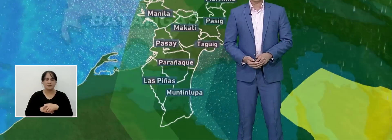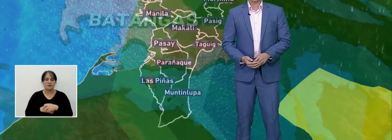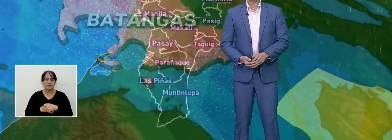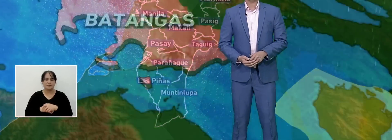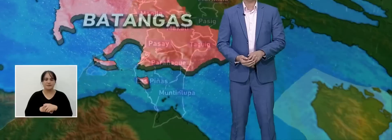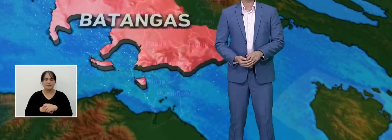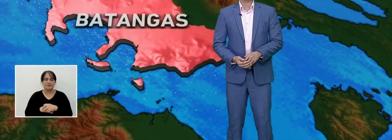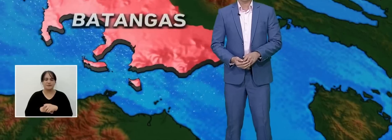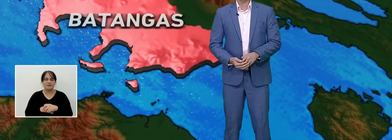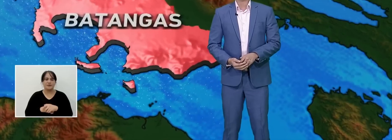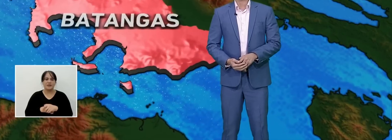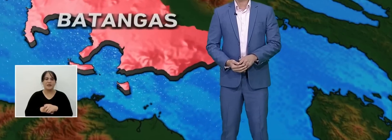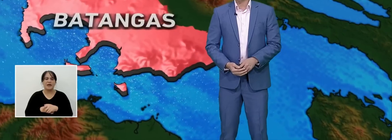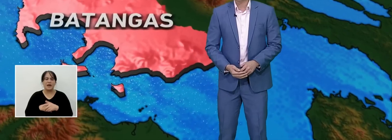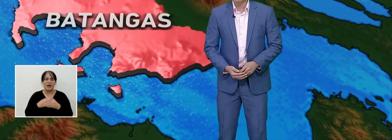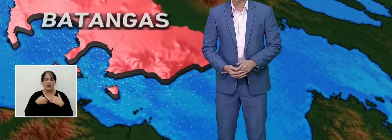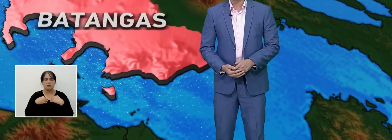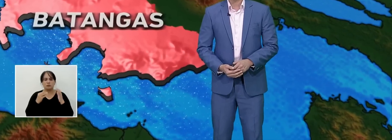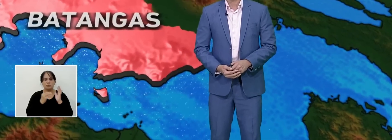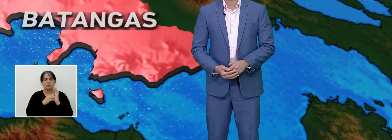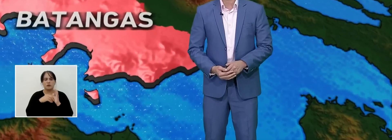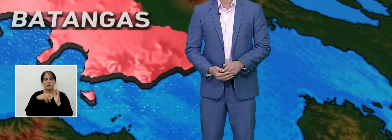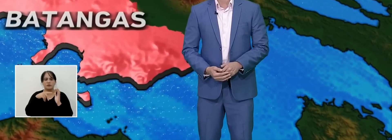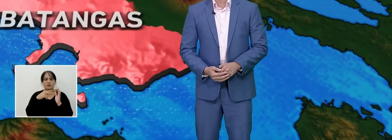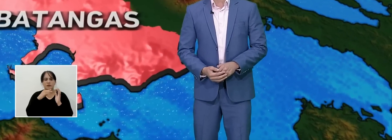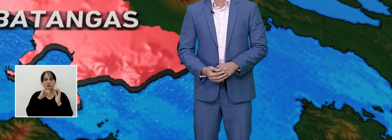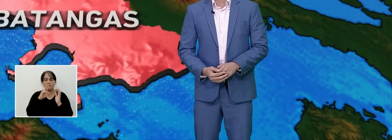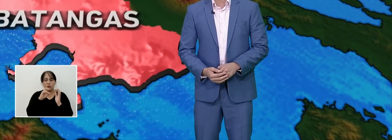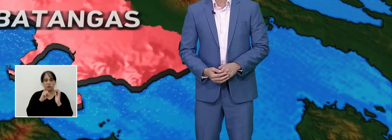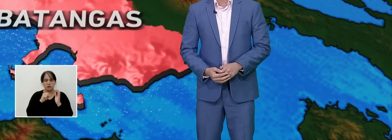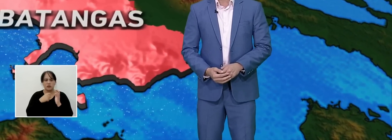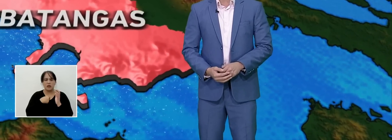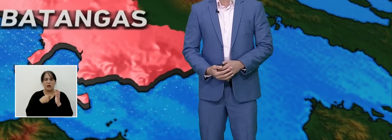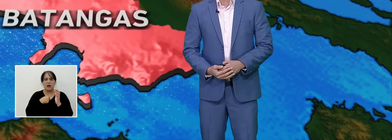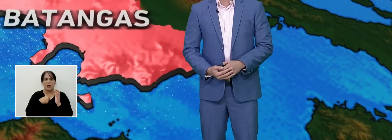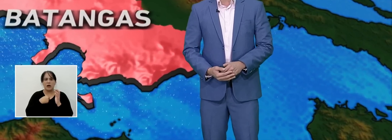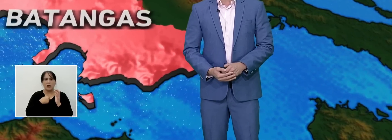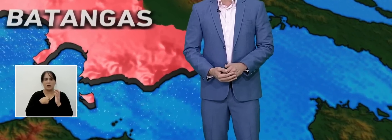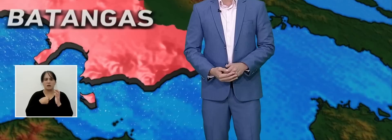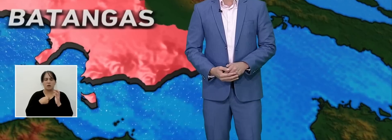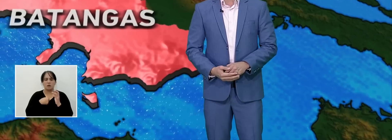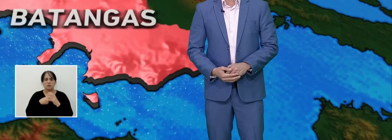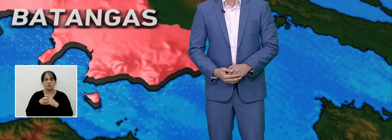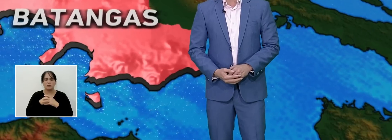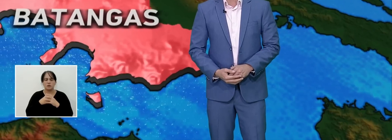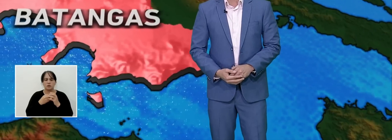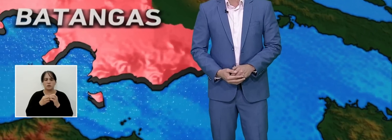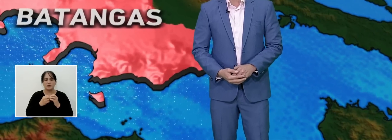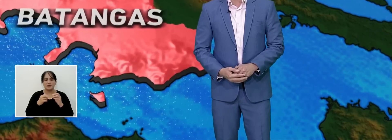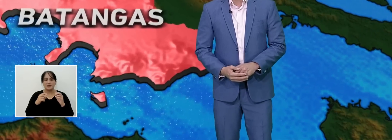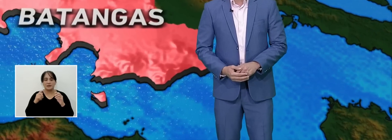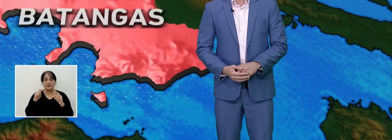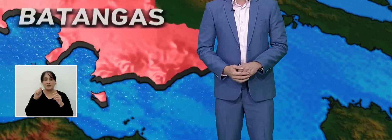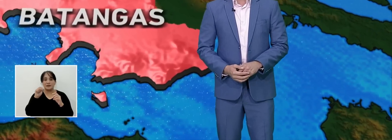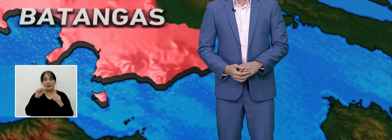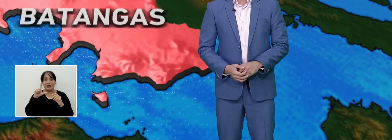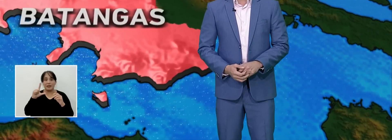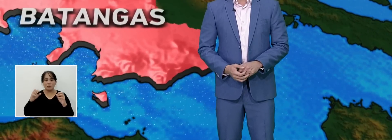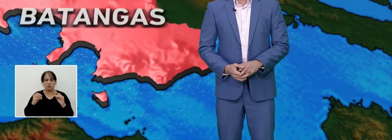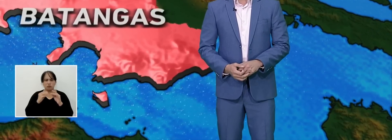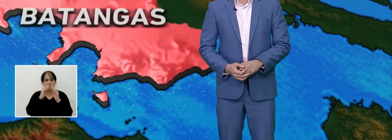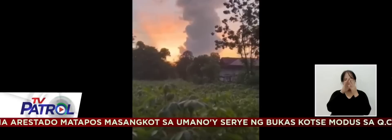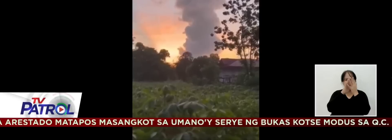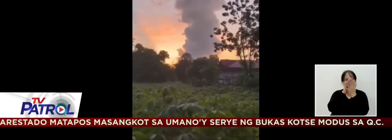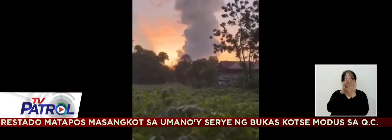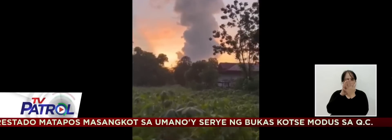Samantala, nakapagtala ang Fee Walks ng presensya ng volcanic smog o vog sa Taal Volcano mula kaninang tanghali. Nagpapatuloy